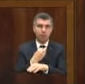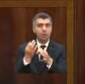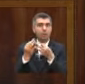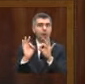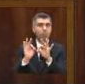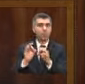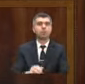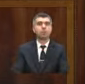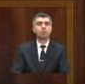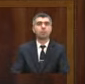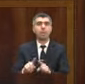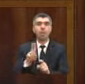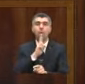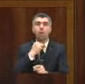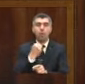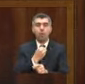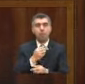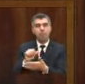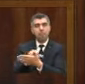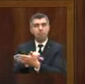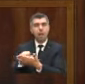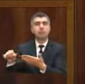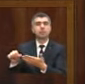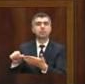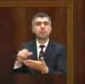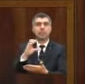المجانية للحكومة، هي اللي كتخلص للسينسس